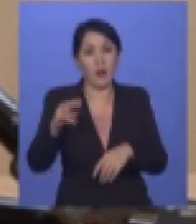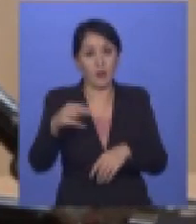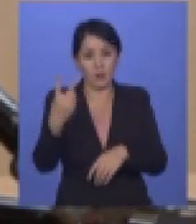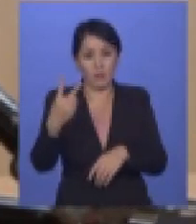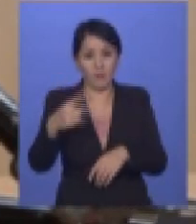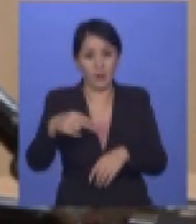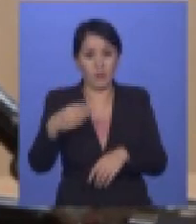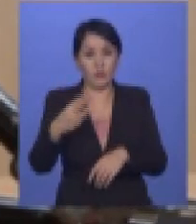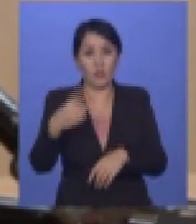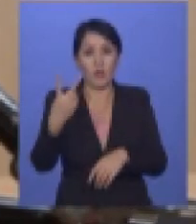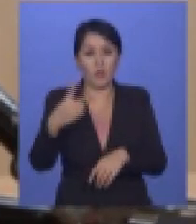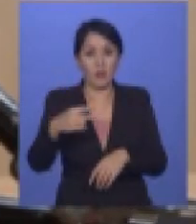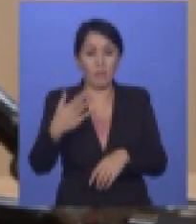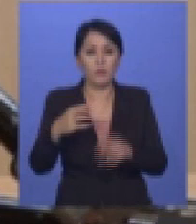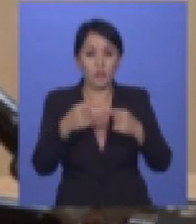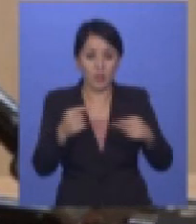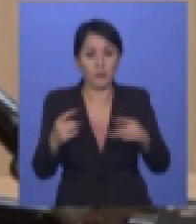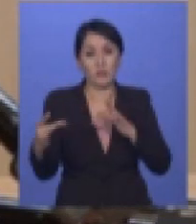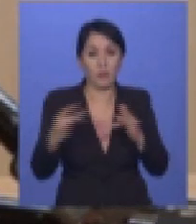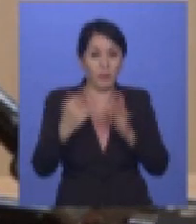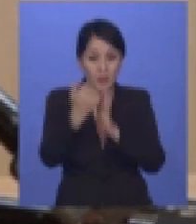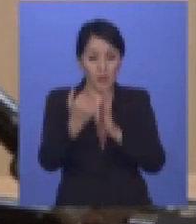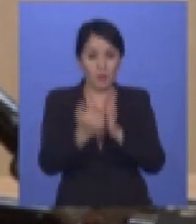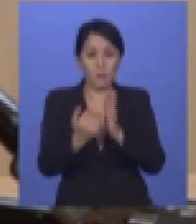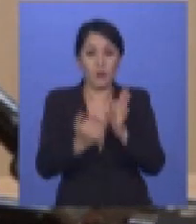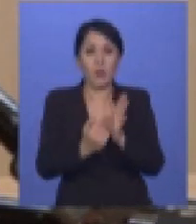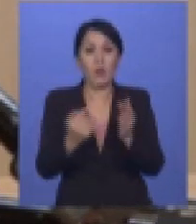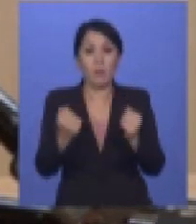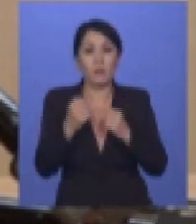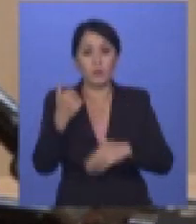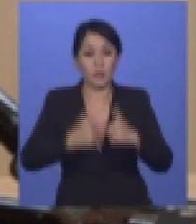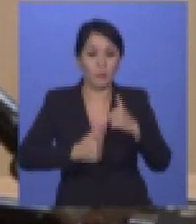23-і, 24-і, 25-і түрлі концерттік бағдарламалар мен спорттық жарыстар өтеді.